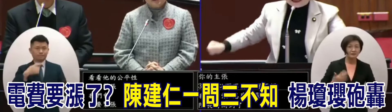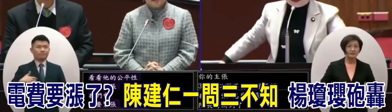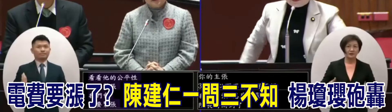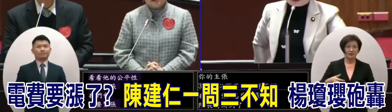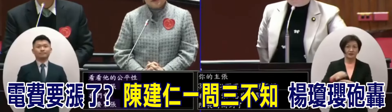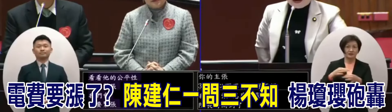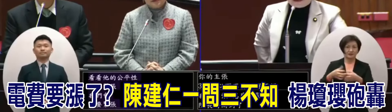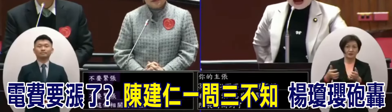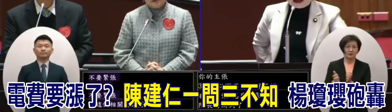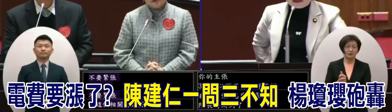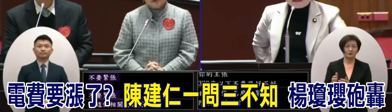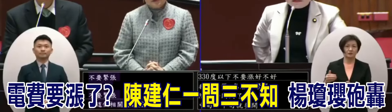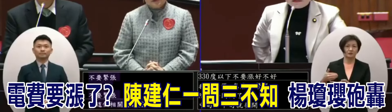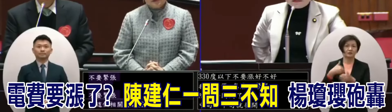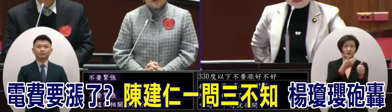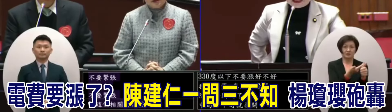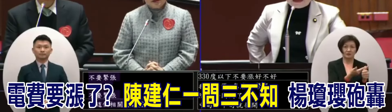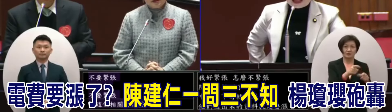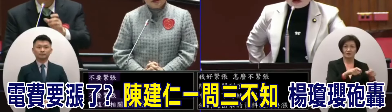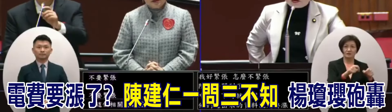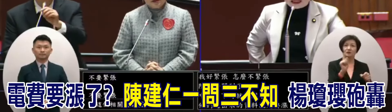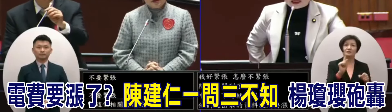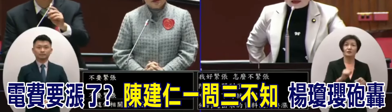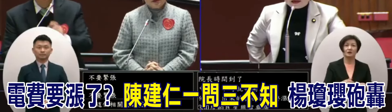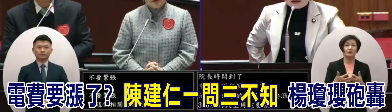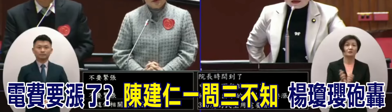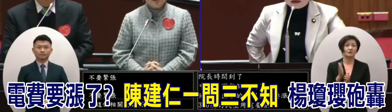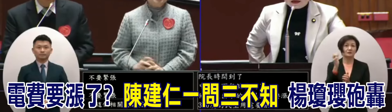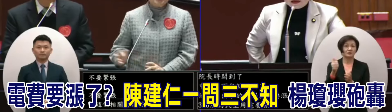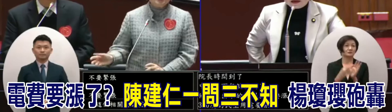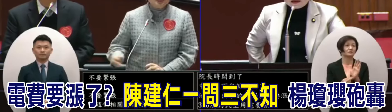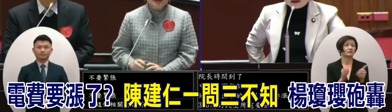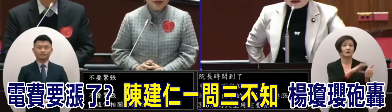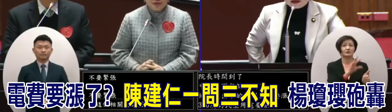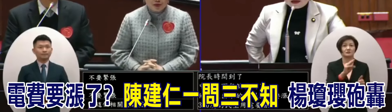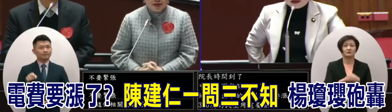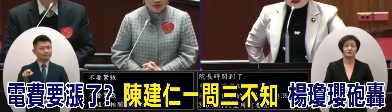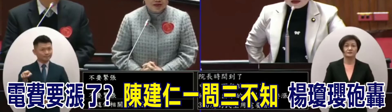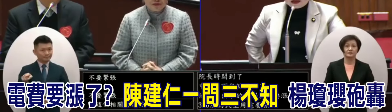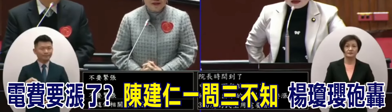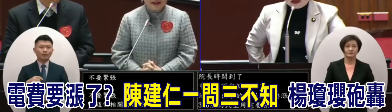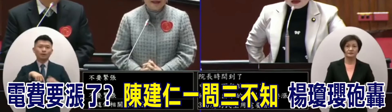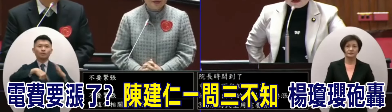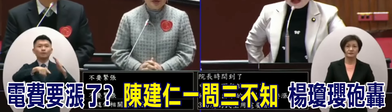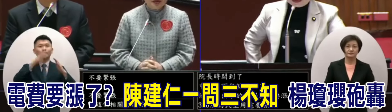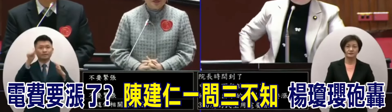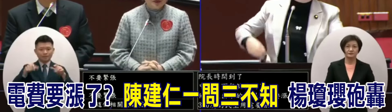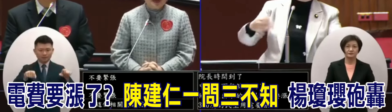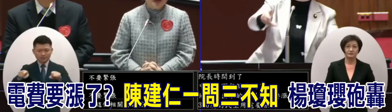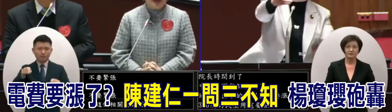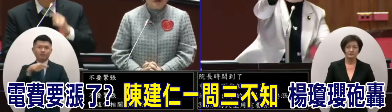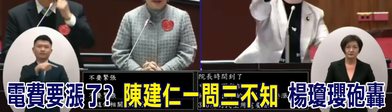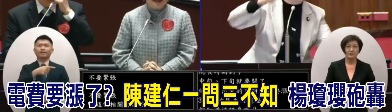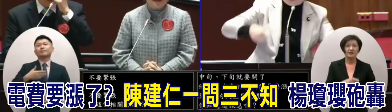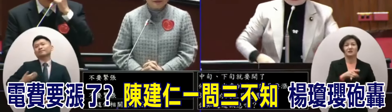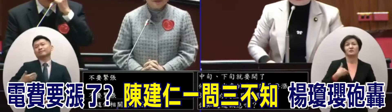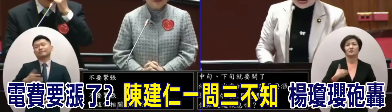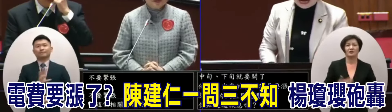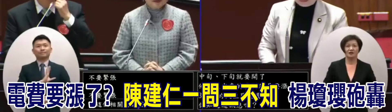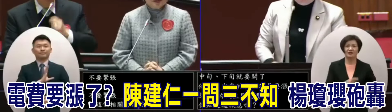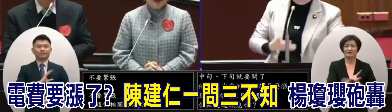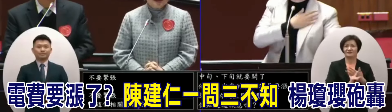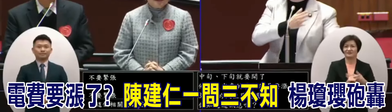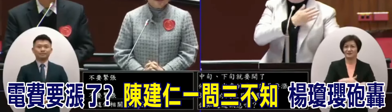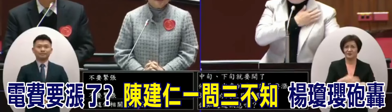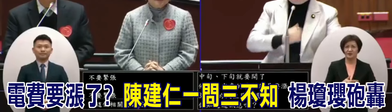送给审议委员会的方案吗？部长还没告诉你， 他有很多种 不同，院长不会知道方案， 对啊， 院长都不知道，难怪你不会紧